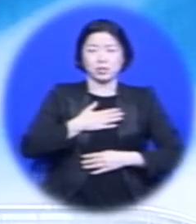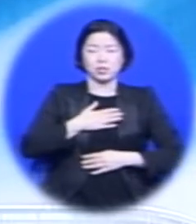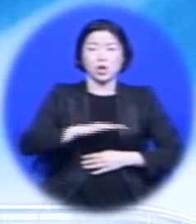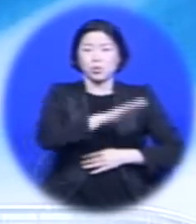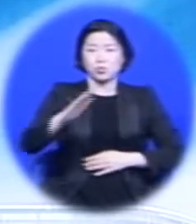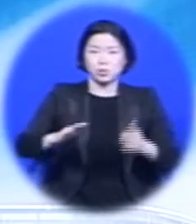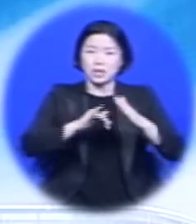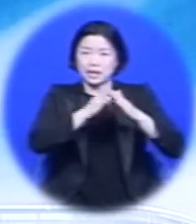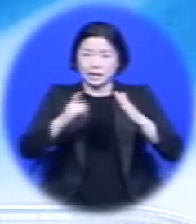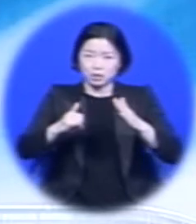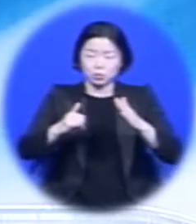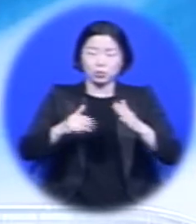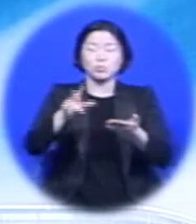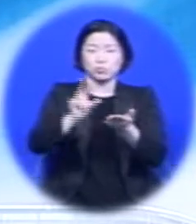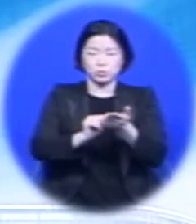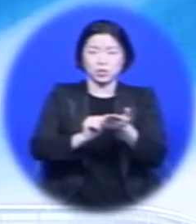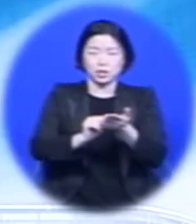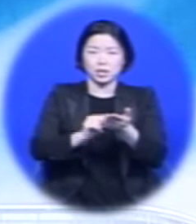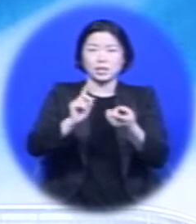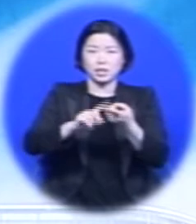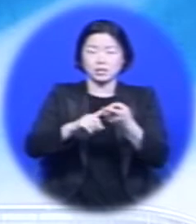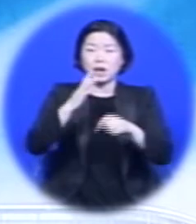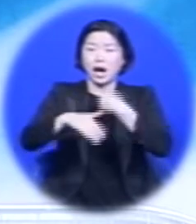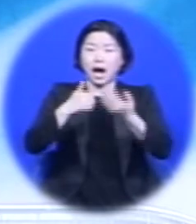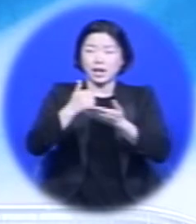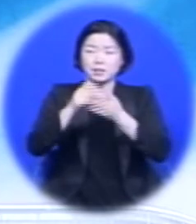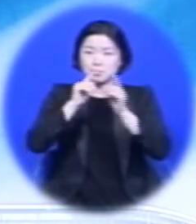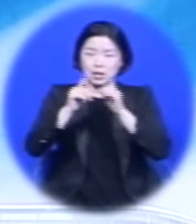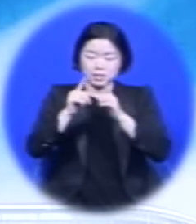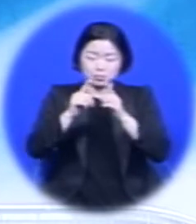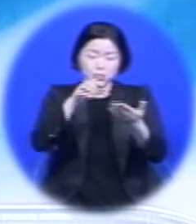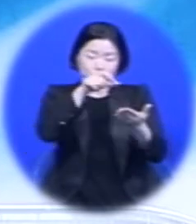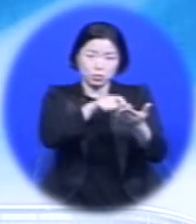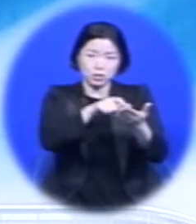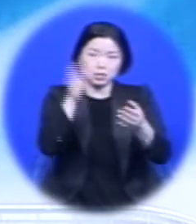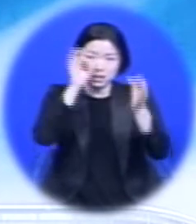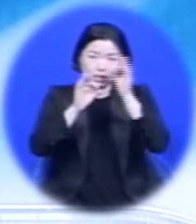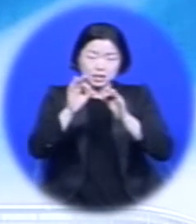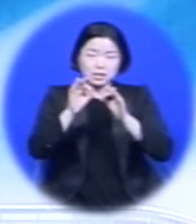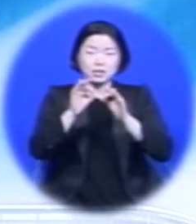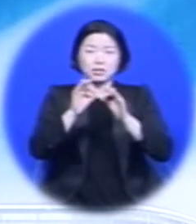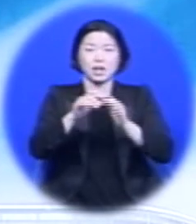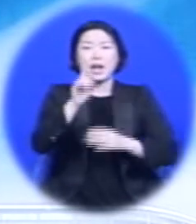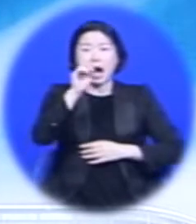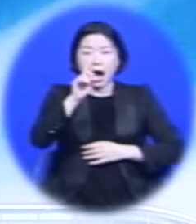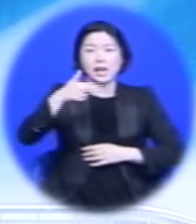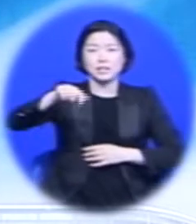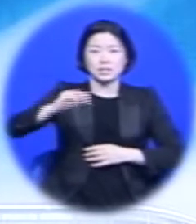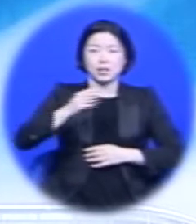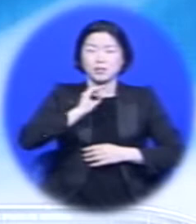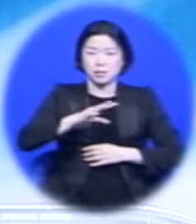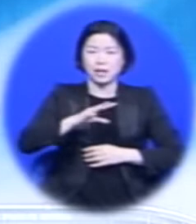문제에 하나님이 주시는 답을 말씀에서 찾았는데, 한 절만 택했습니다.